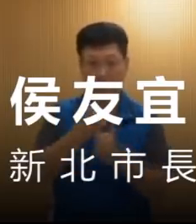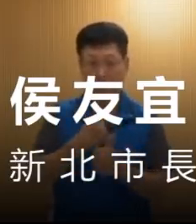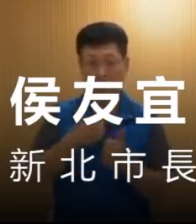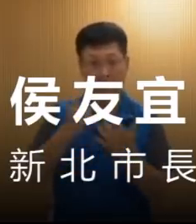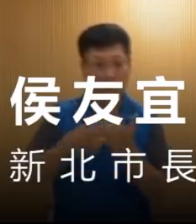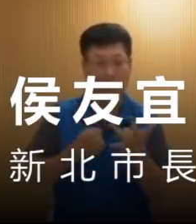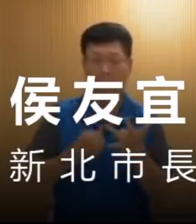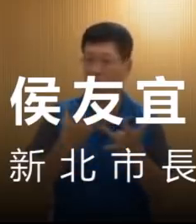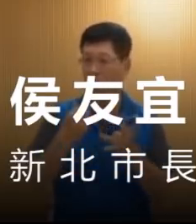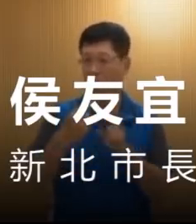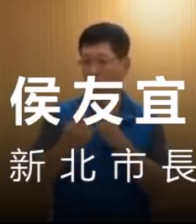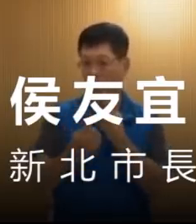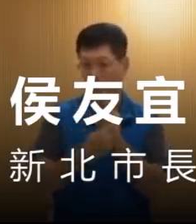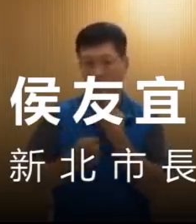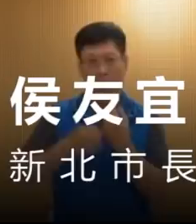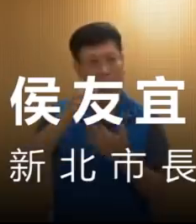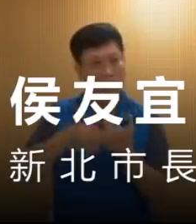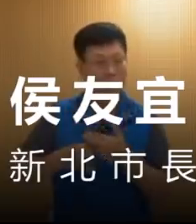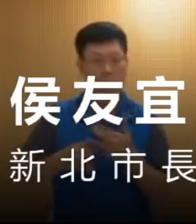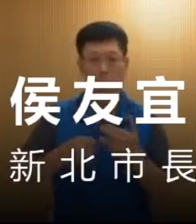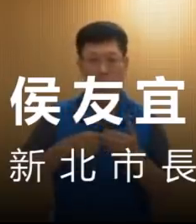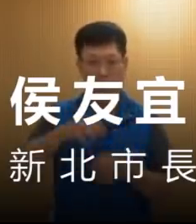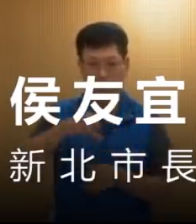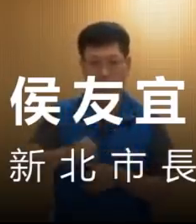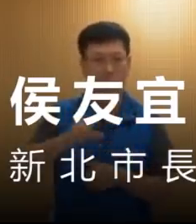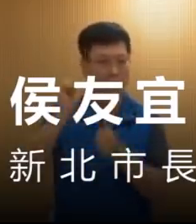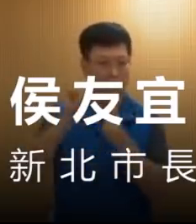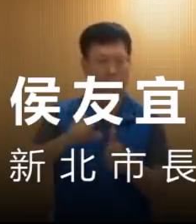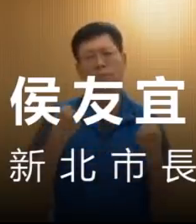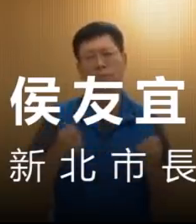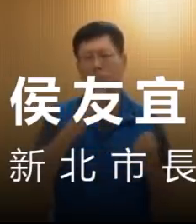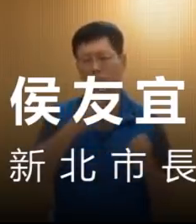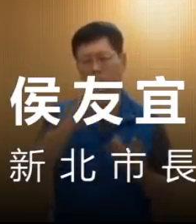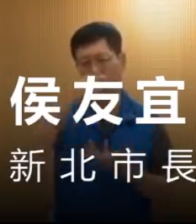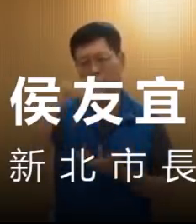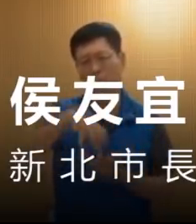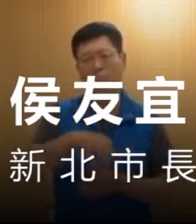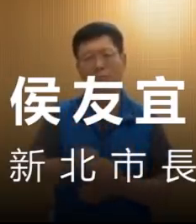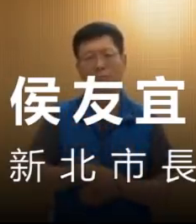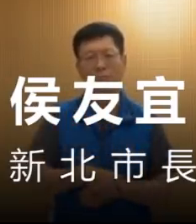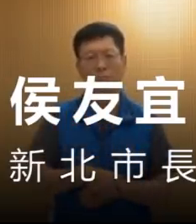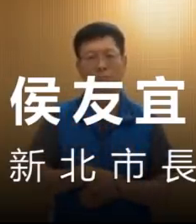没有按照你的标准的话，我们该处罚我们就会处罚。企业的